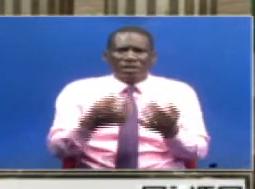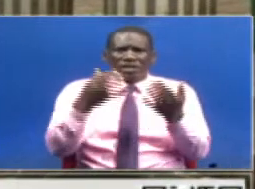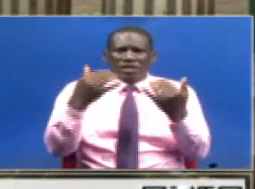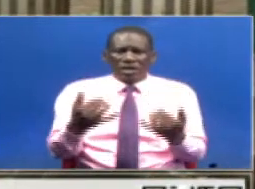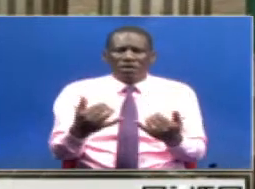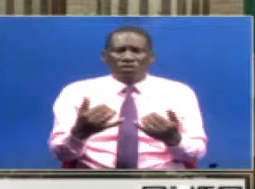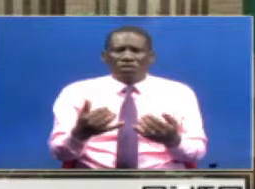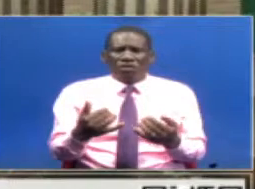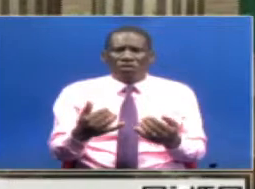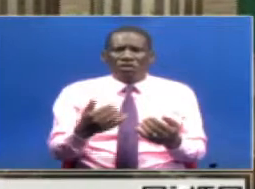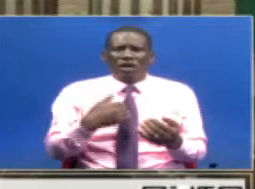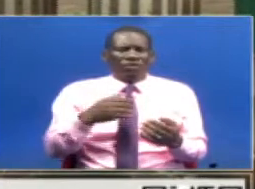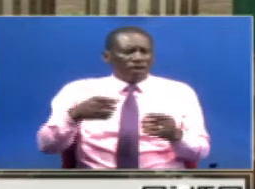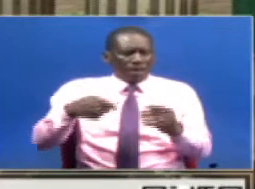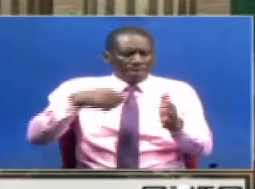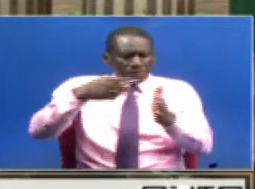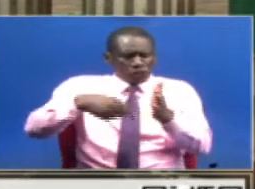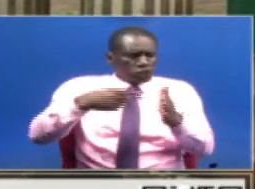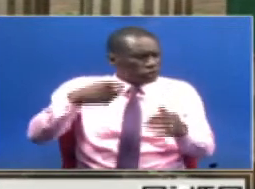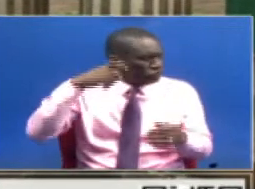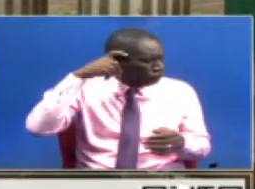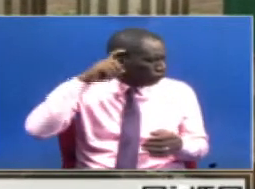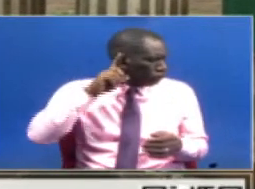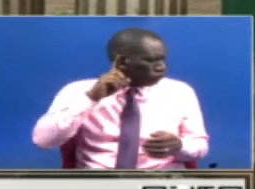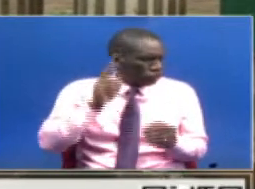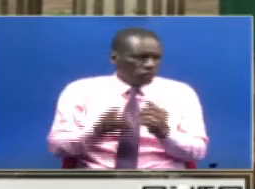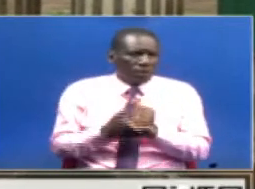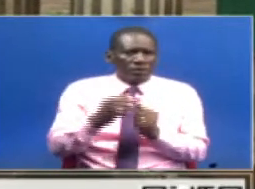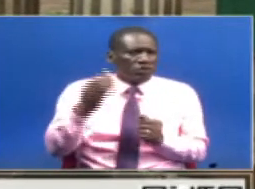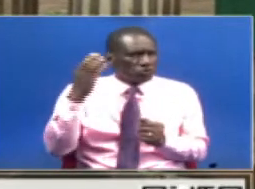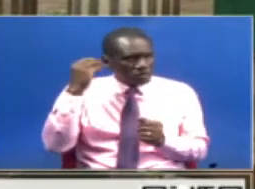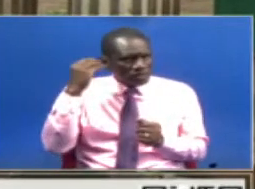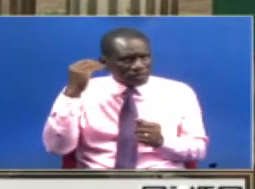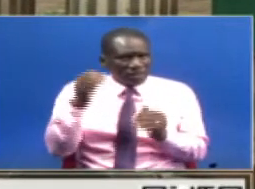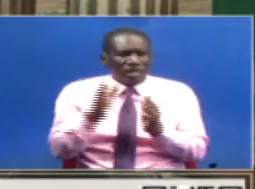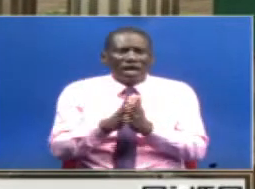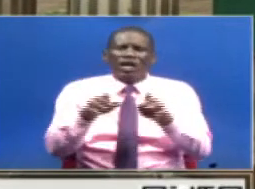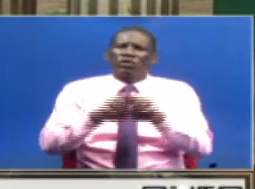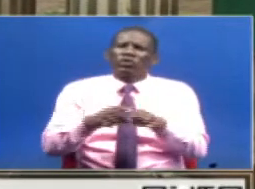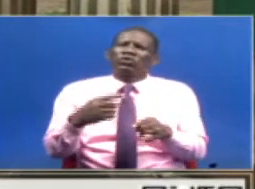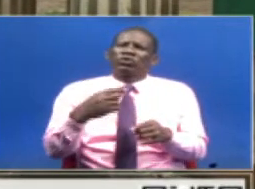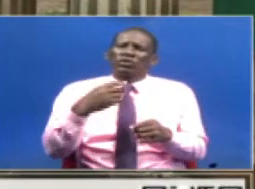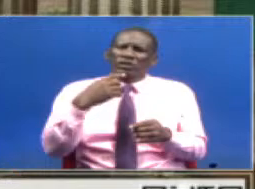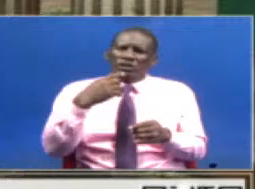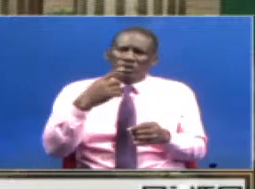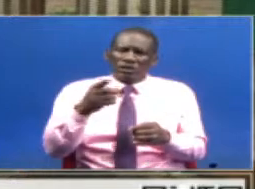imemlazimu kupata mashine ya kumwezesha kusikia na bado anashikilia kauli yake.